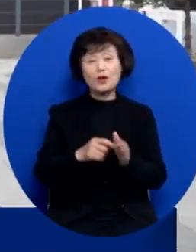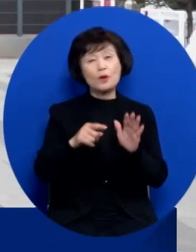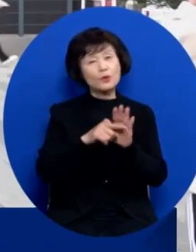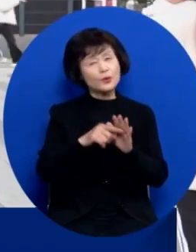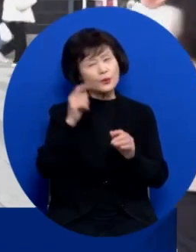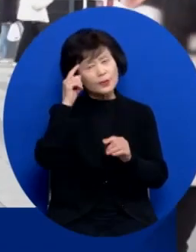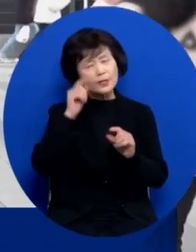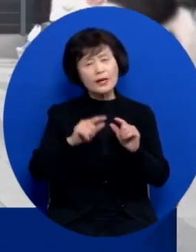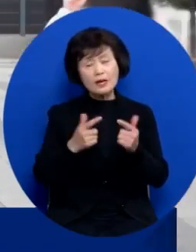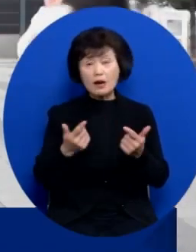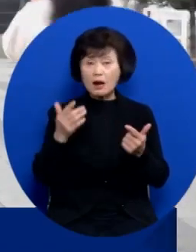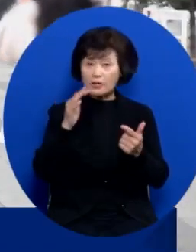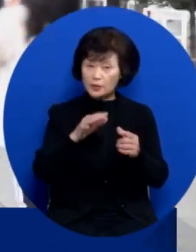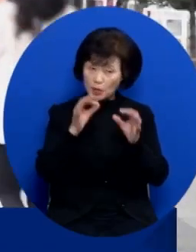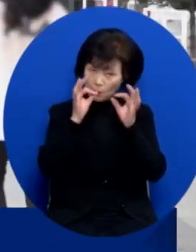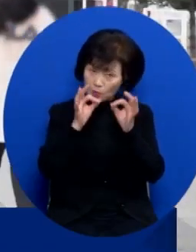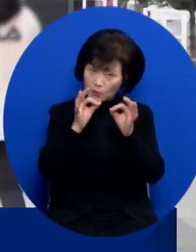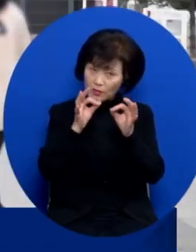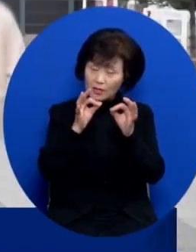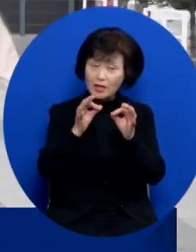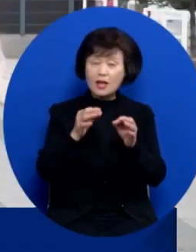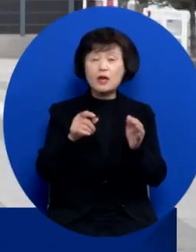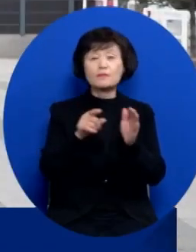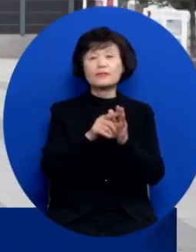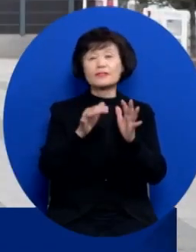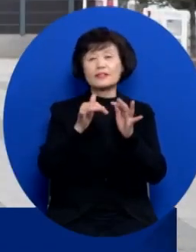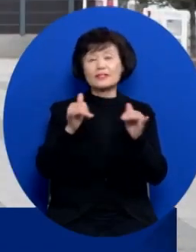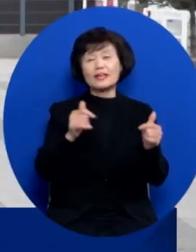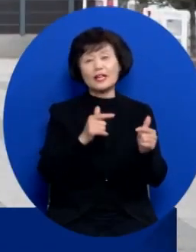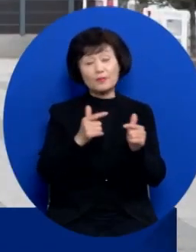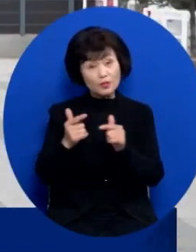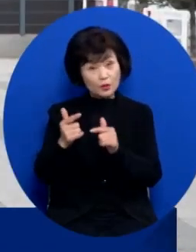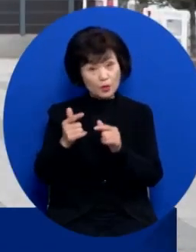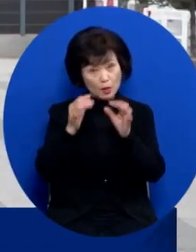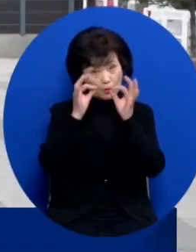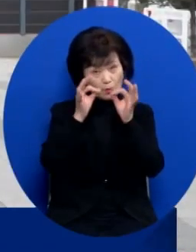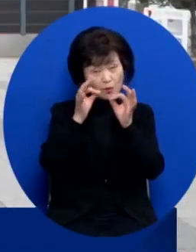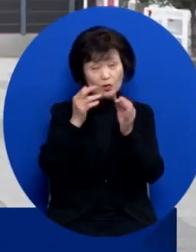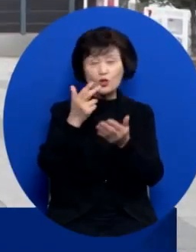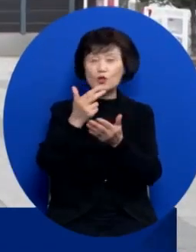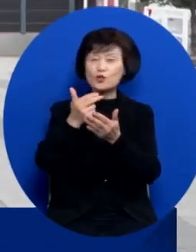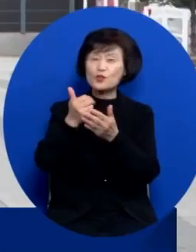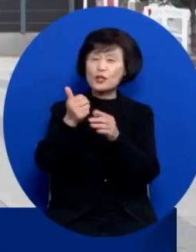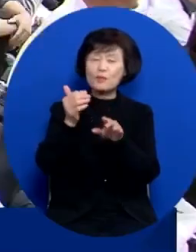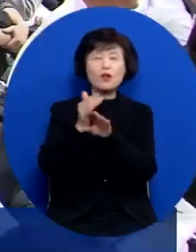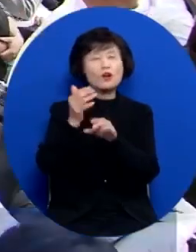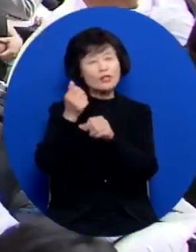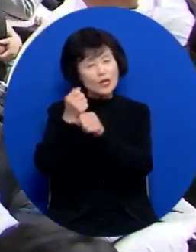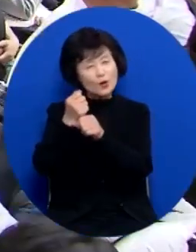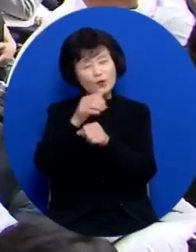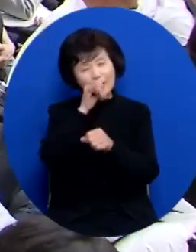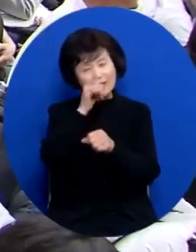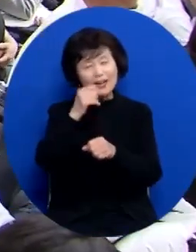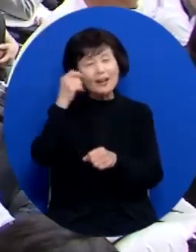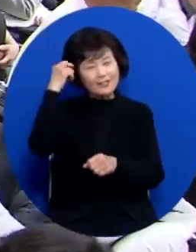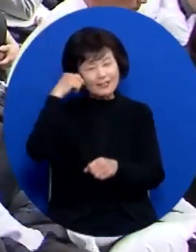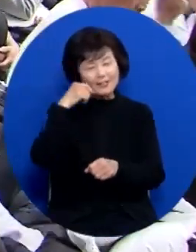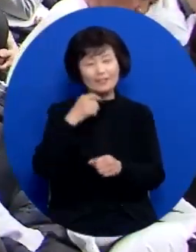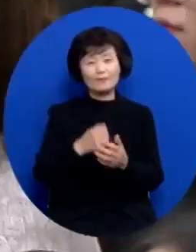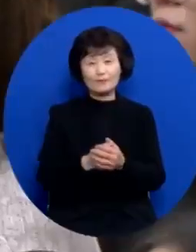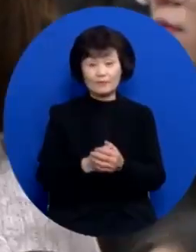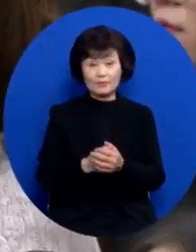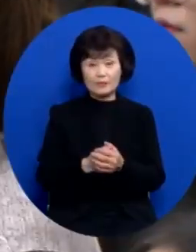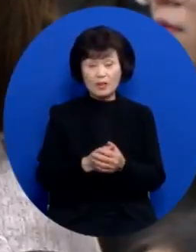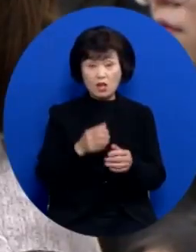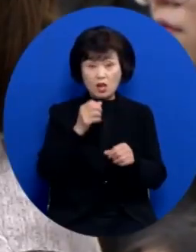때 기독교인 사람들은 이제 주님을 많이 의지하는구나 그게 좀 많이 느껴졌어요. MBTI를